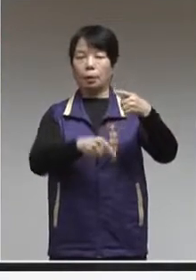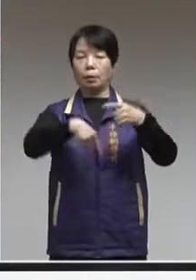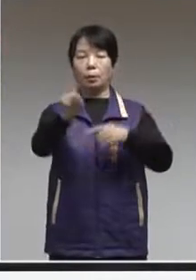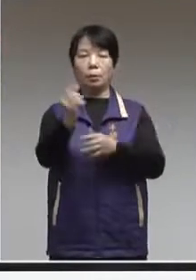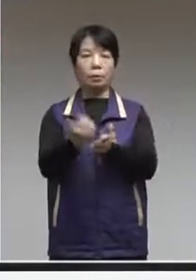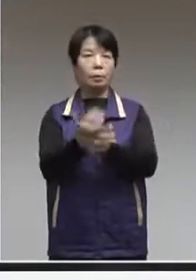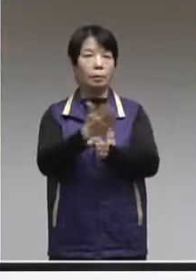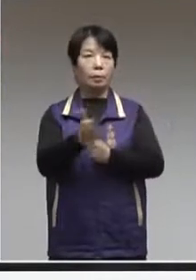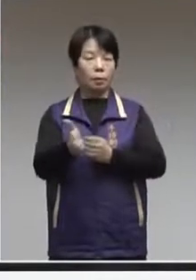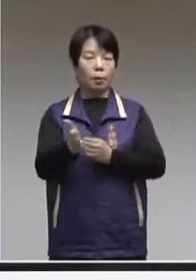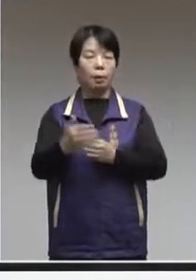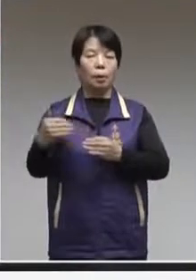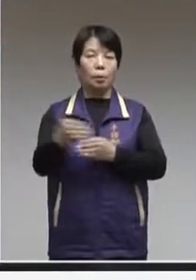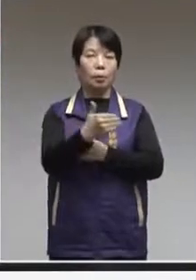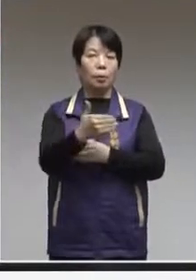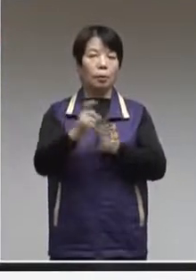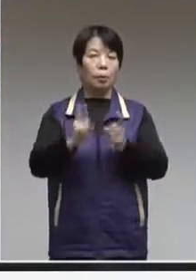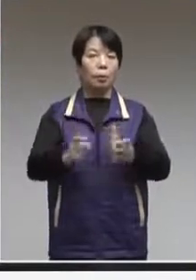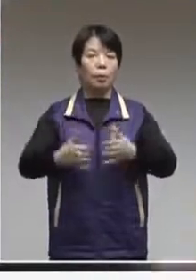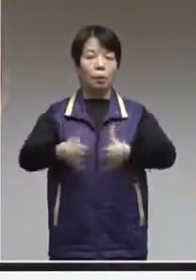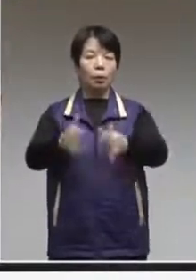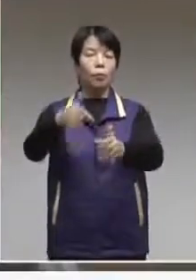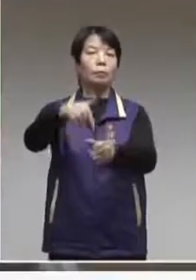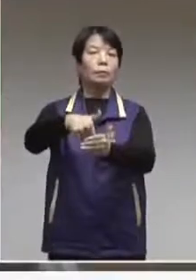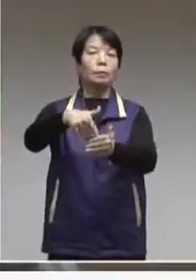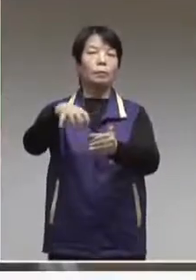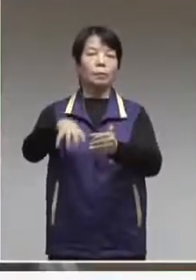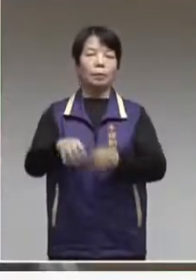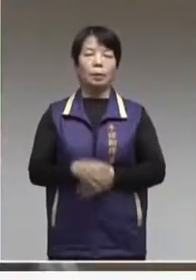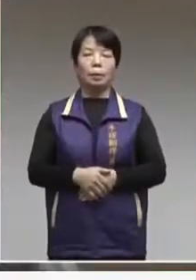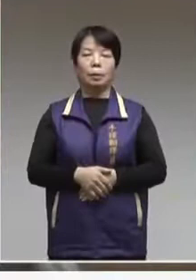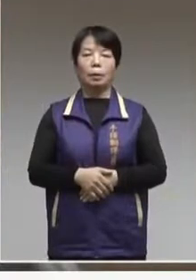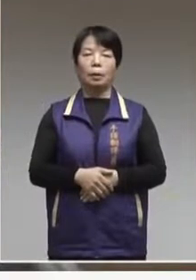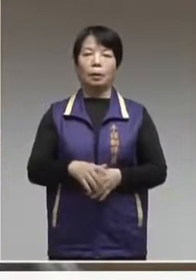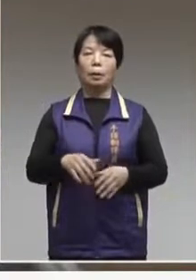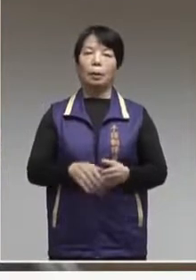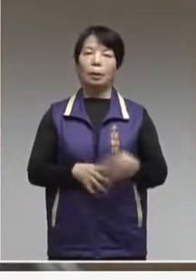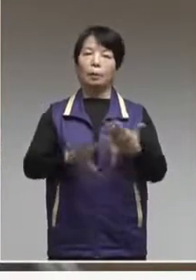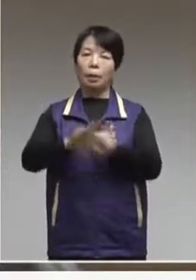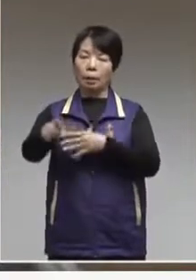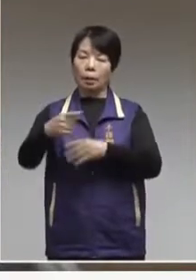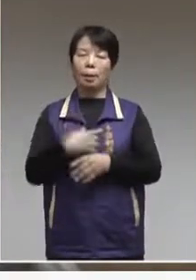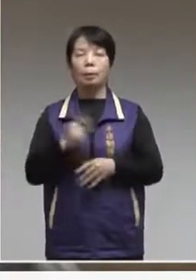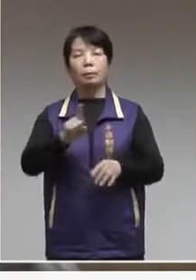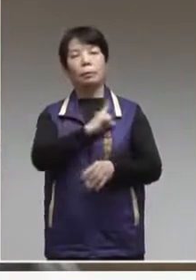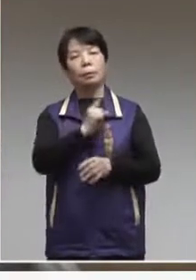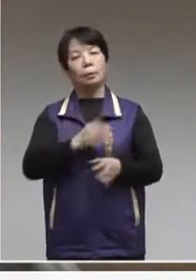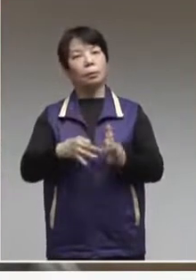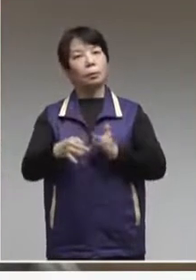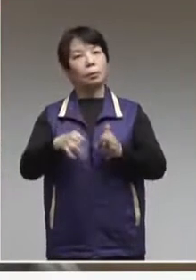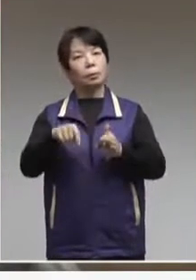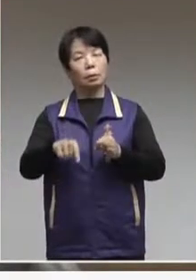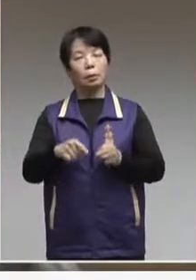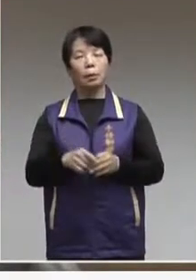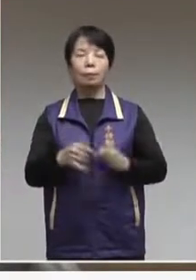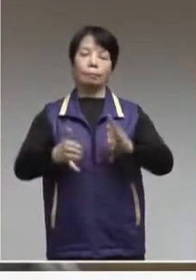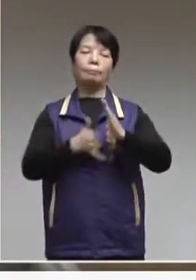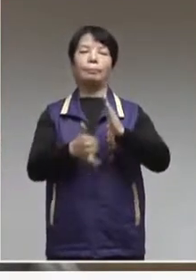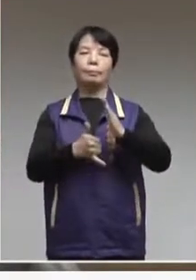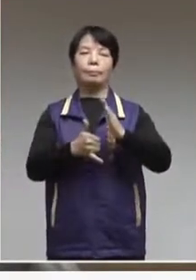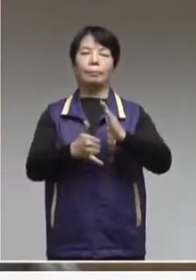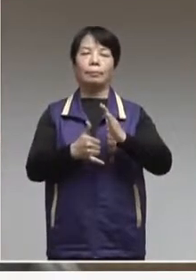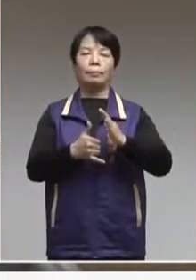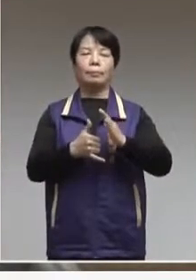的这个渔港路这边的中油加油站，那其他大部分时间因为开店做生意，那大部分都在他的店里面